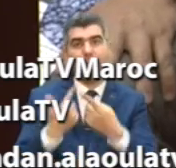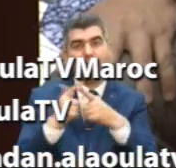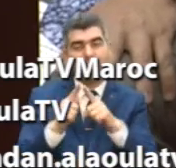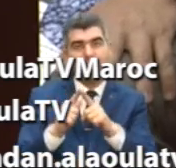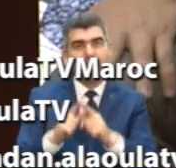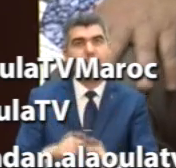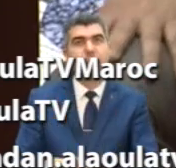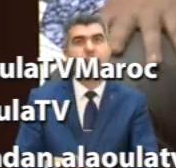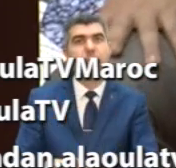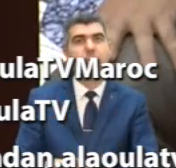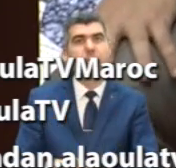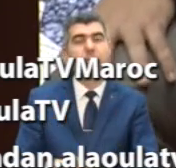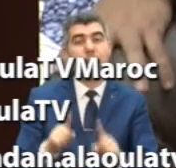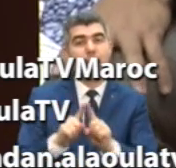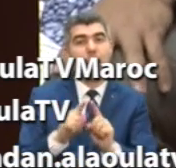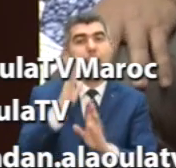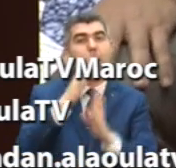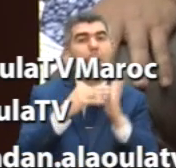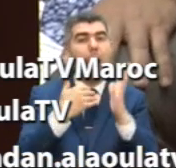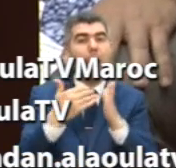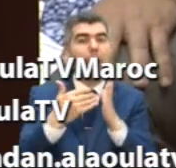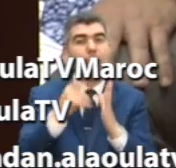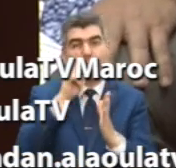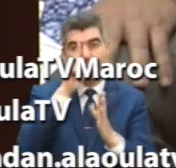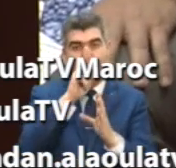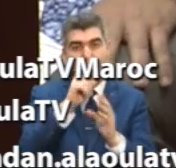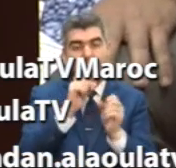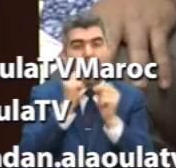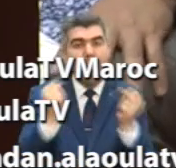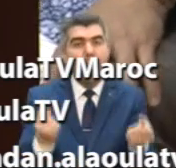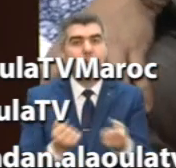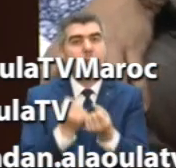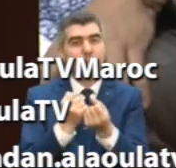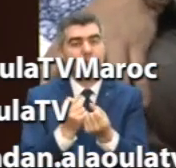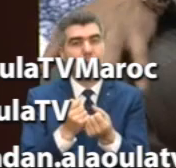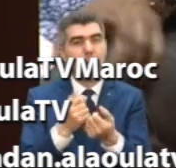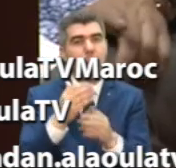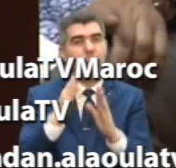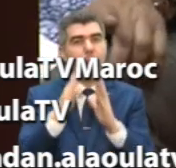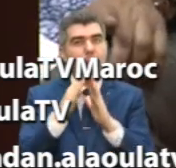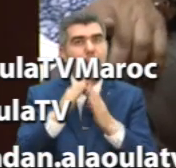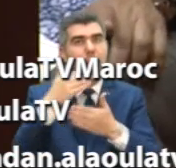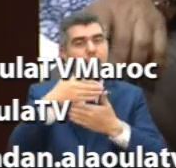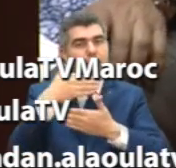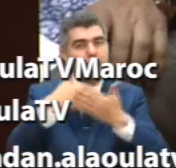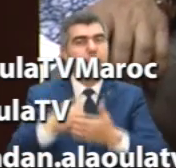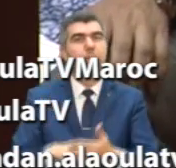متكامل لواحد الخطه لاعاده للنهوض بالقطاع، بتطوير